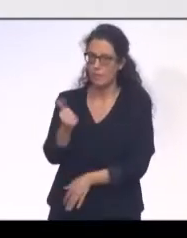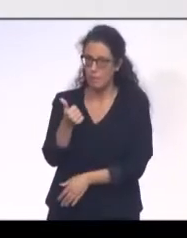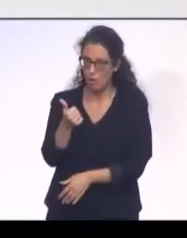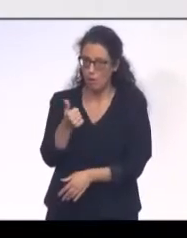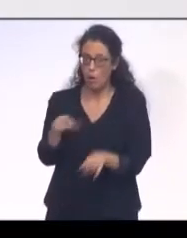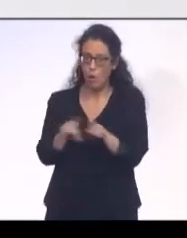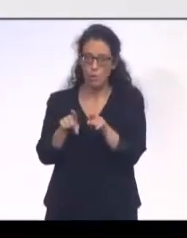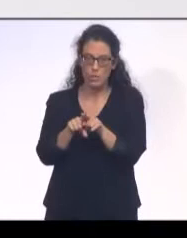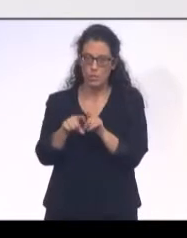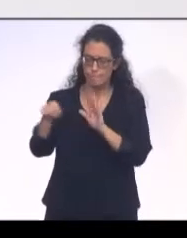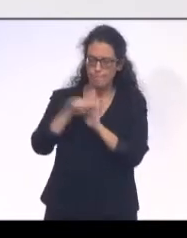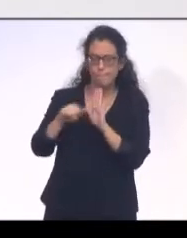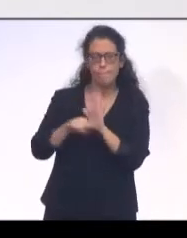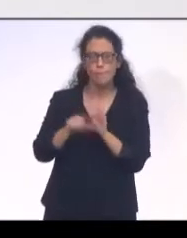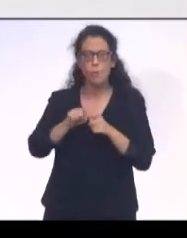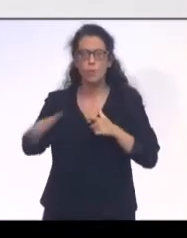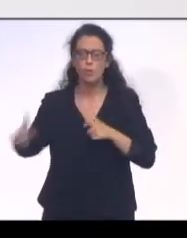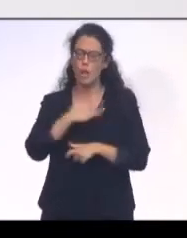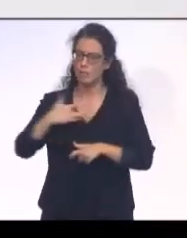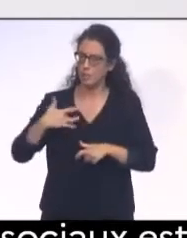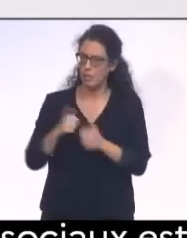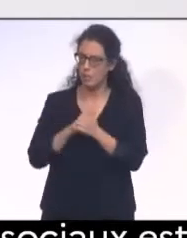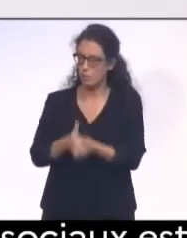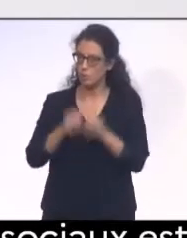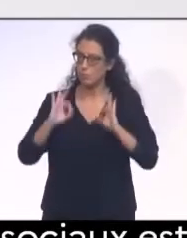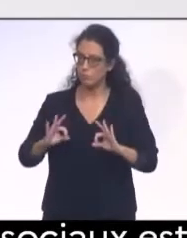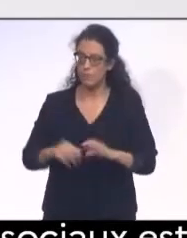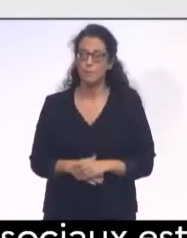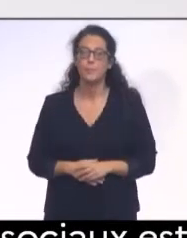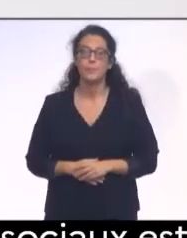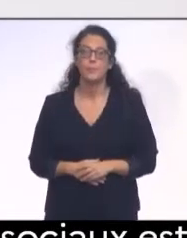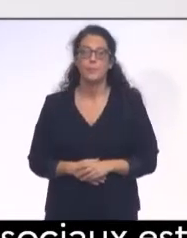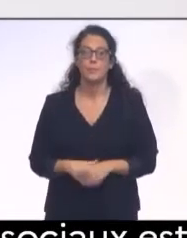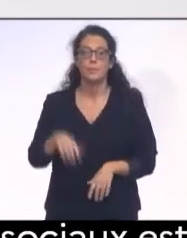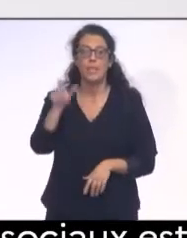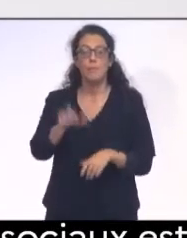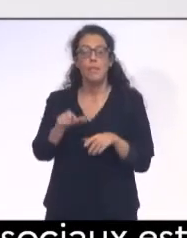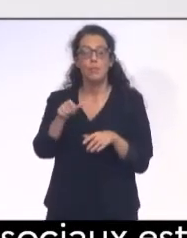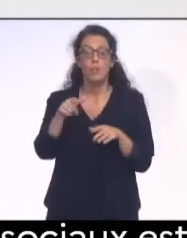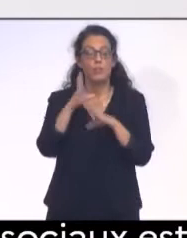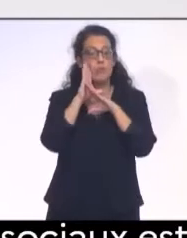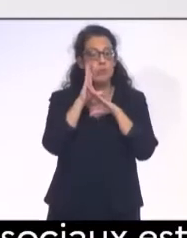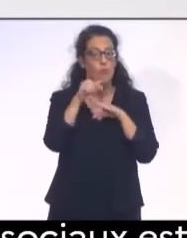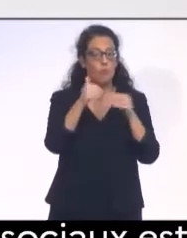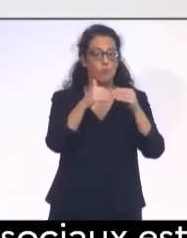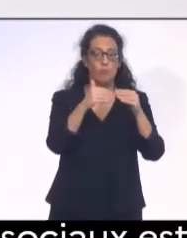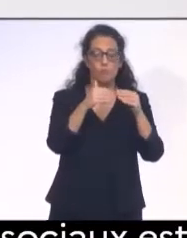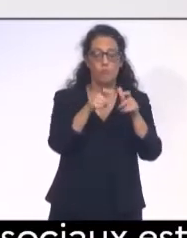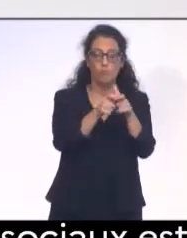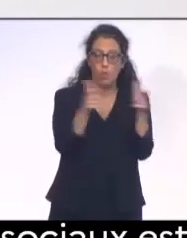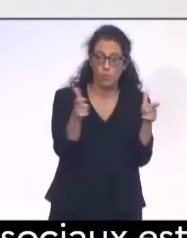les précautions sanitaires du protocole. Les personnes hébergées en structure ont la possibilité de rentrer chez elles le